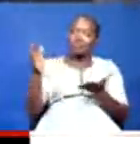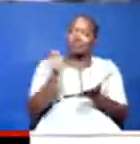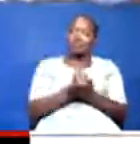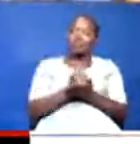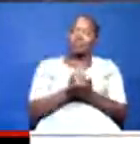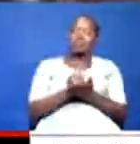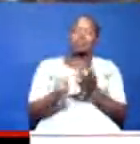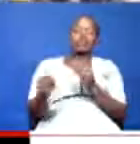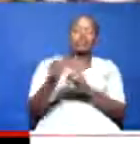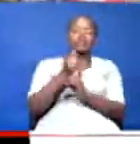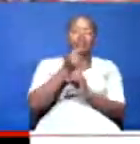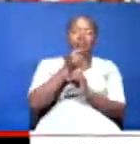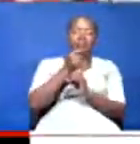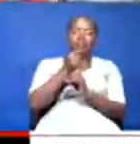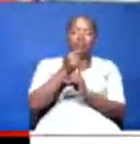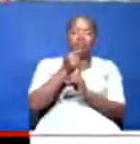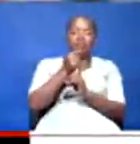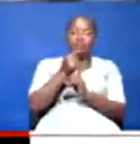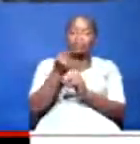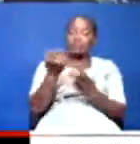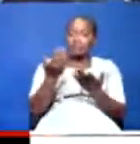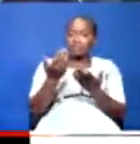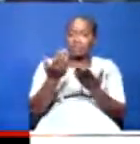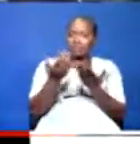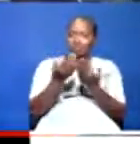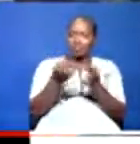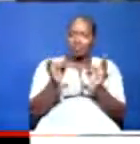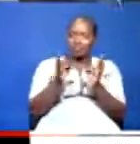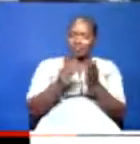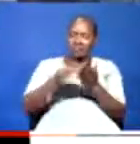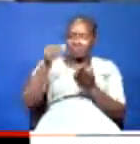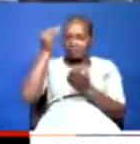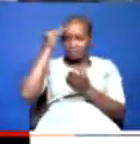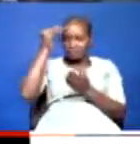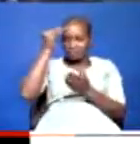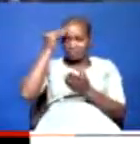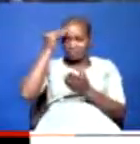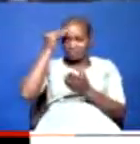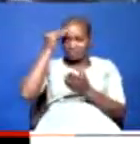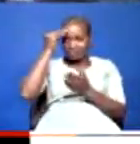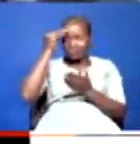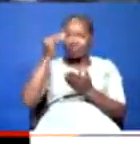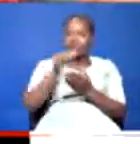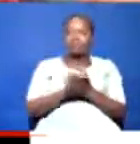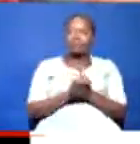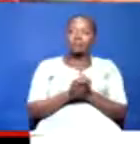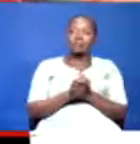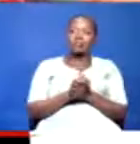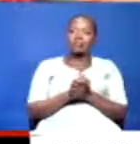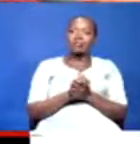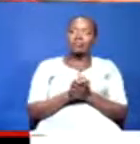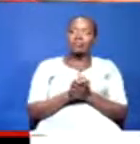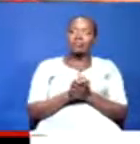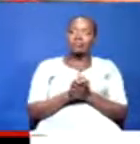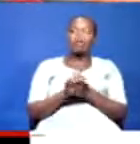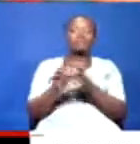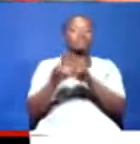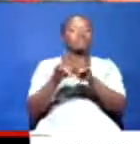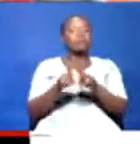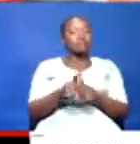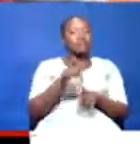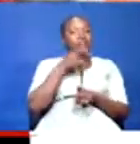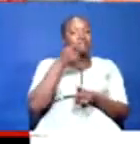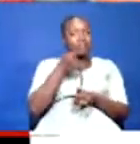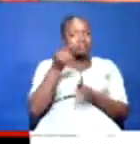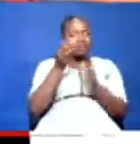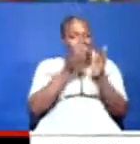lengo lake la kuhakikisha kwamba wanafunzi wote kote nchini watapokea elimu bila malipo. Aidha, Odinga alisema mpango wake